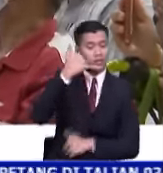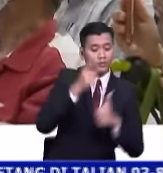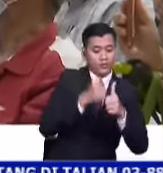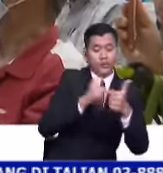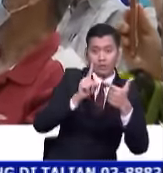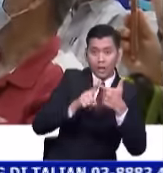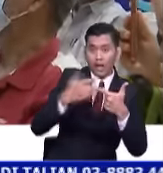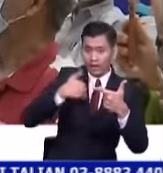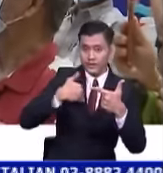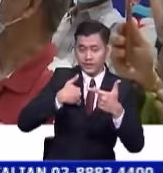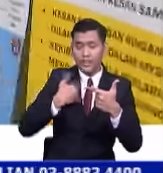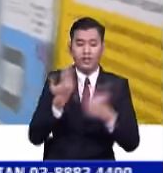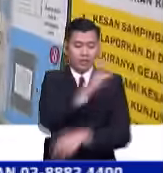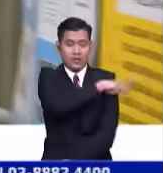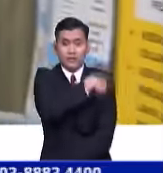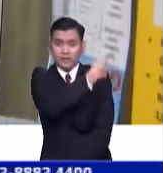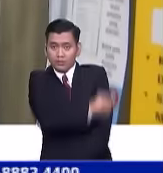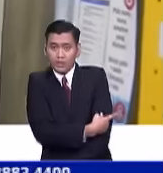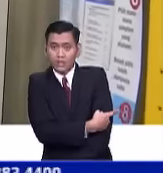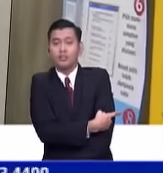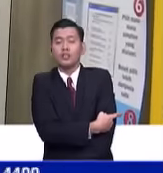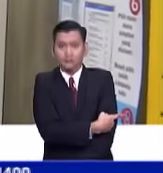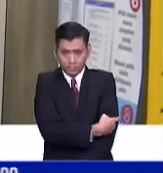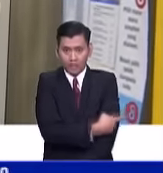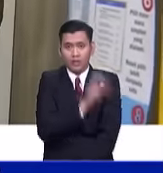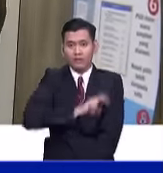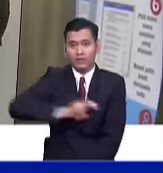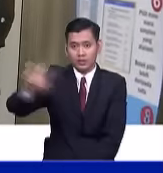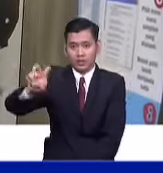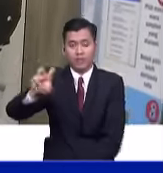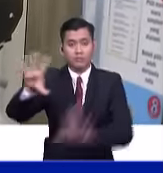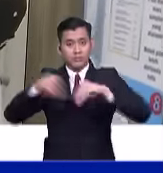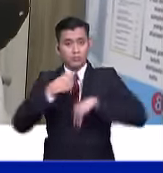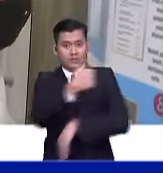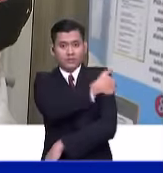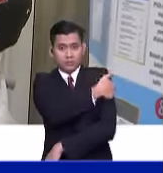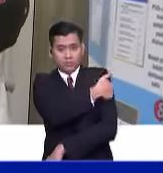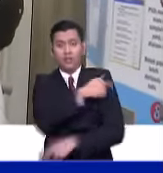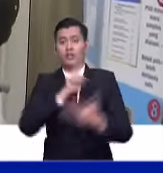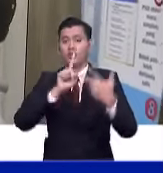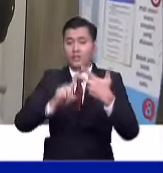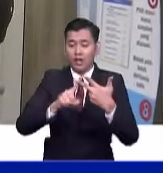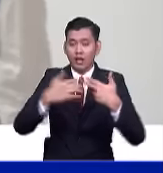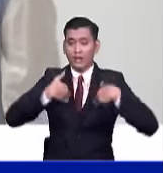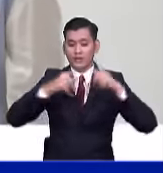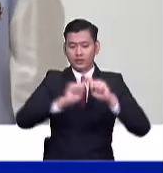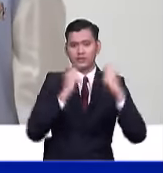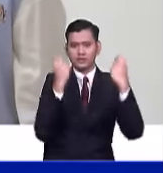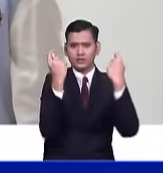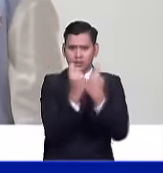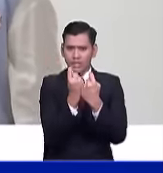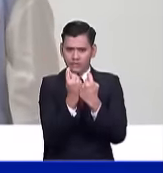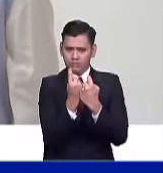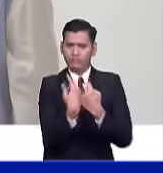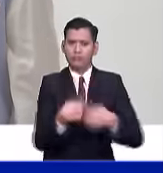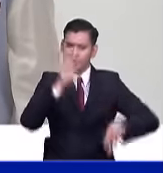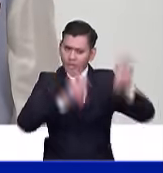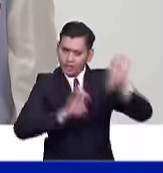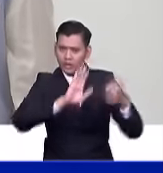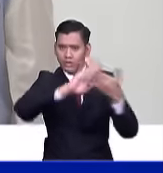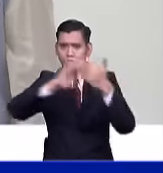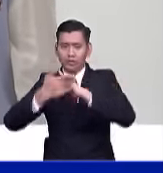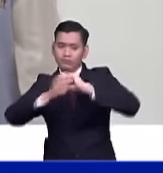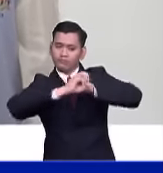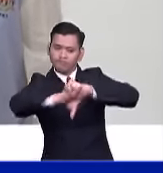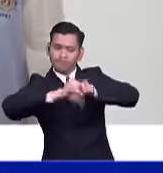itu turut mewujudkan klinik bergerak bagi penerimaan suntikan vaksin serta pasukan jangkauan komuniti bagi menggerakkan kempen